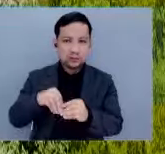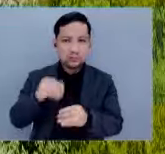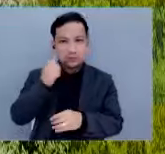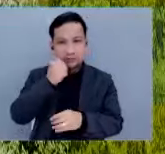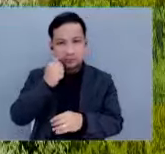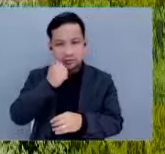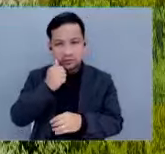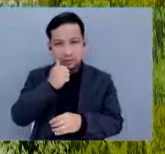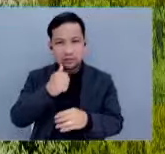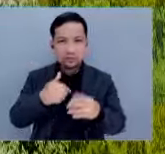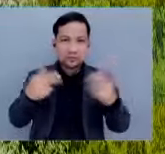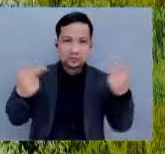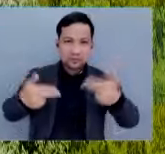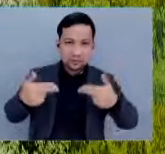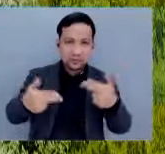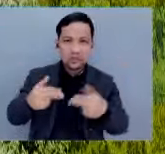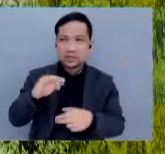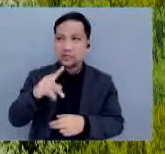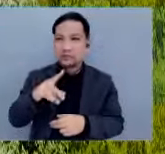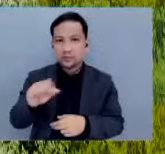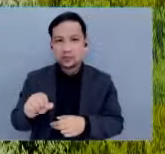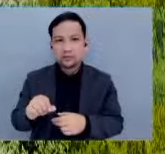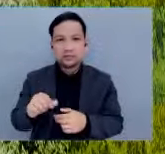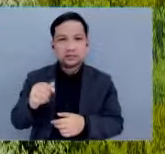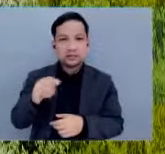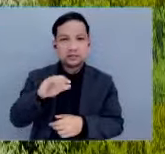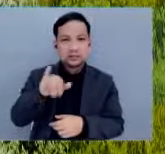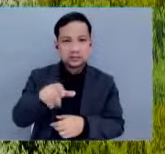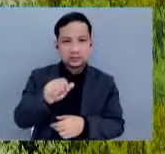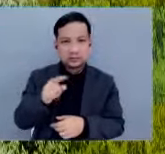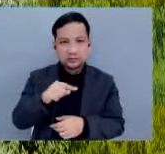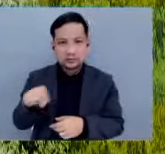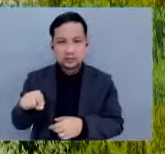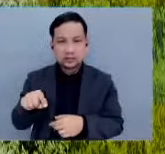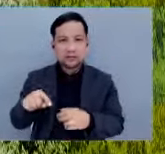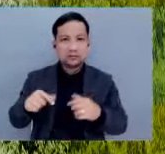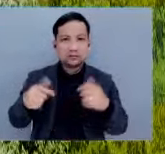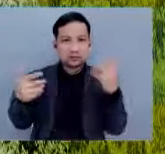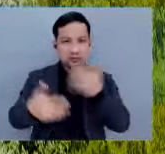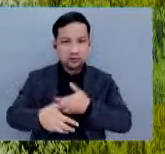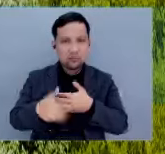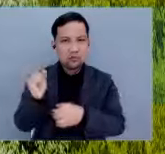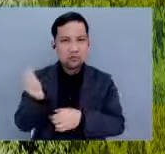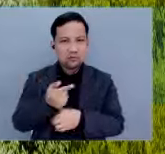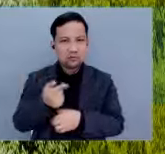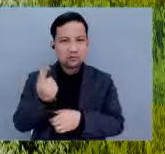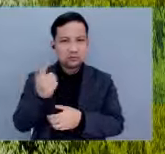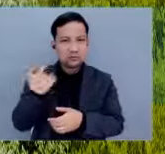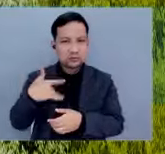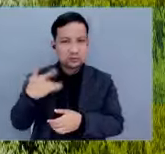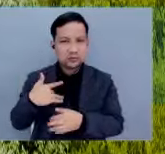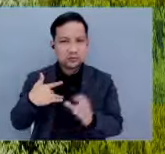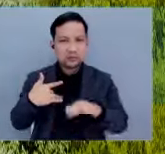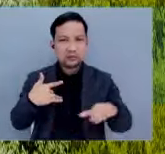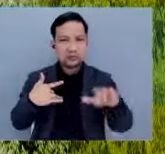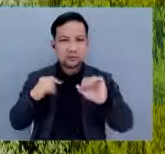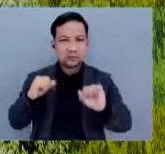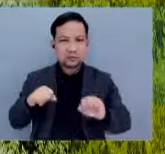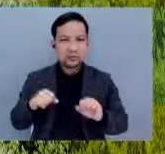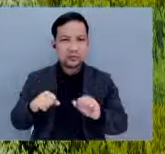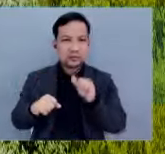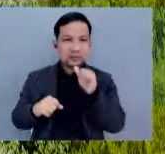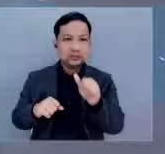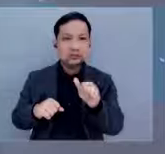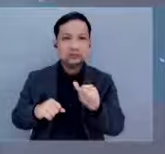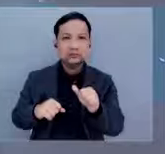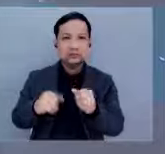Yes, hip-hop, jazz, crump, all style, lax, ganun po. Pero hindi gaya ng freestyle,